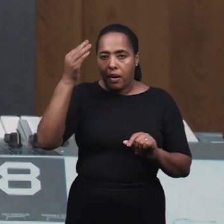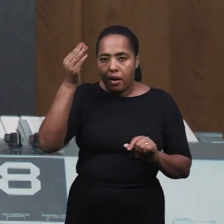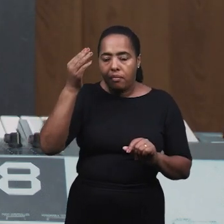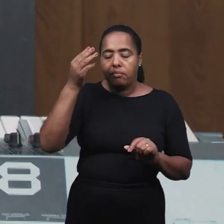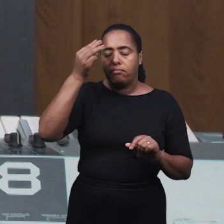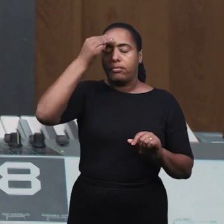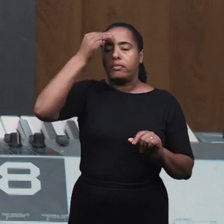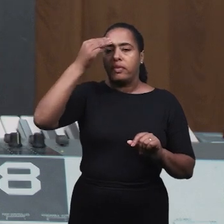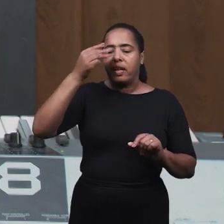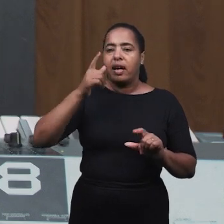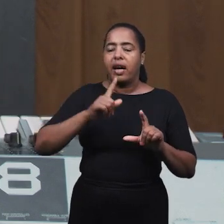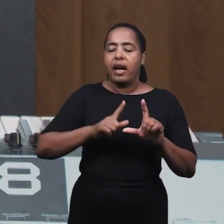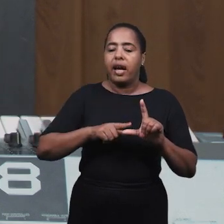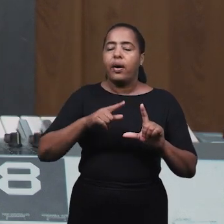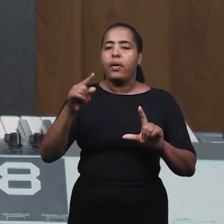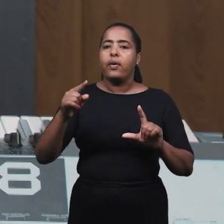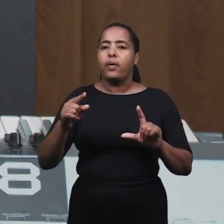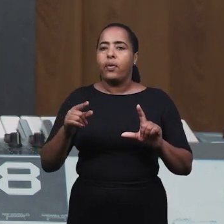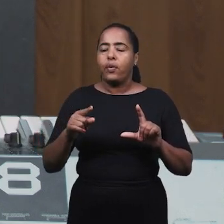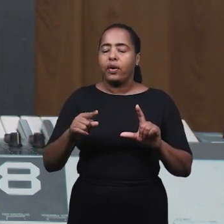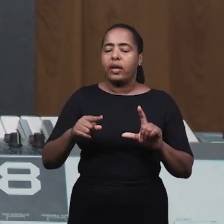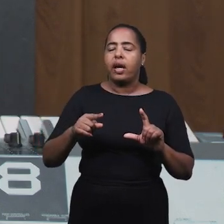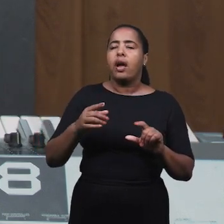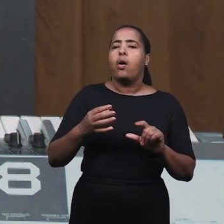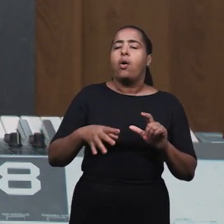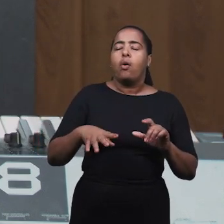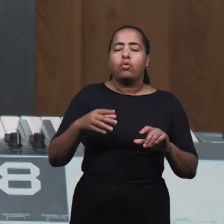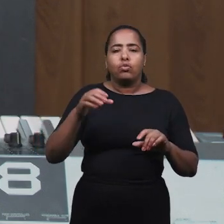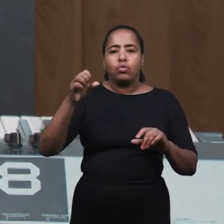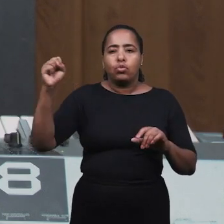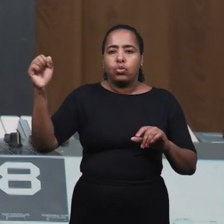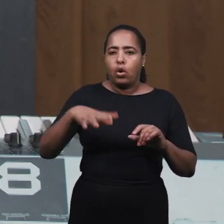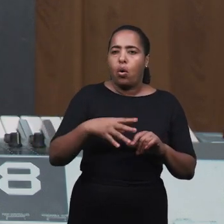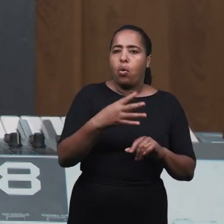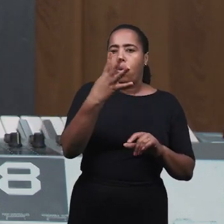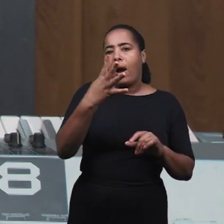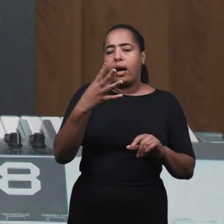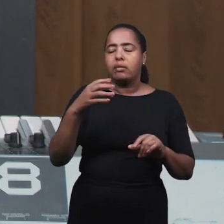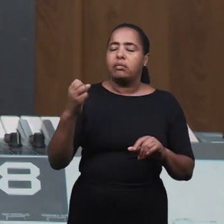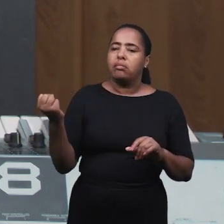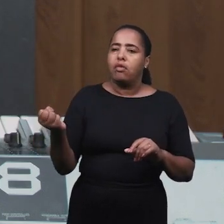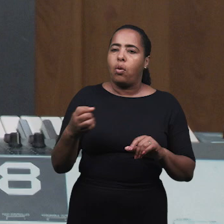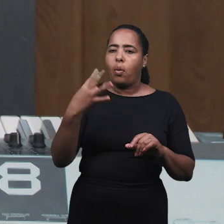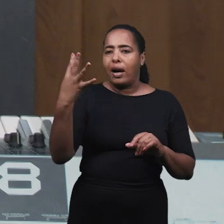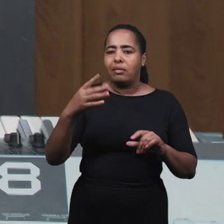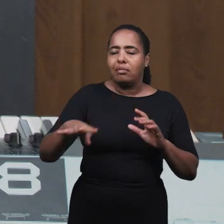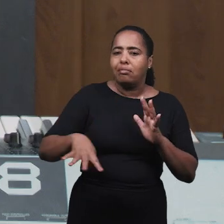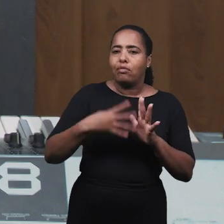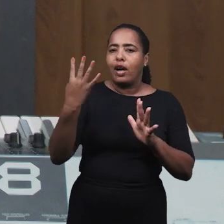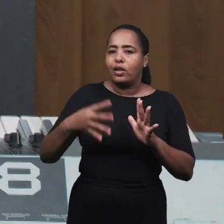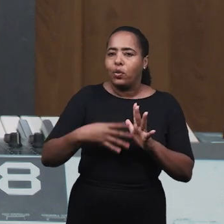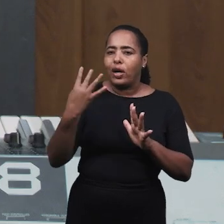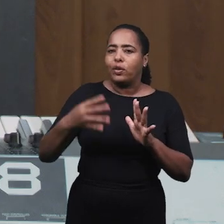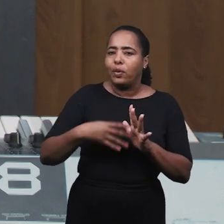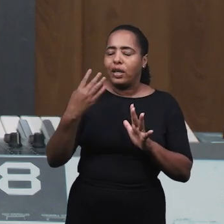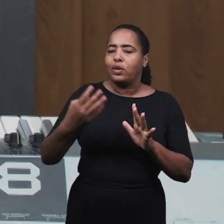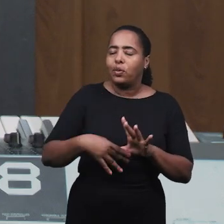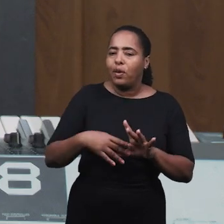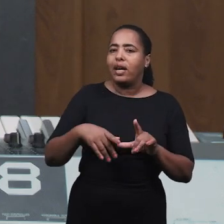faire aussi pour la mémorisation de la gamme, c'est de faire 4 fois le sol, 4 fois le la, 4 fois le